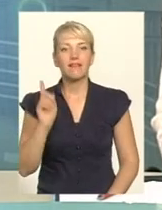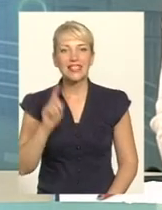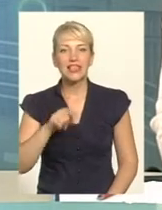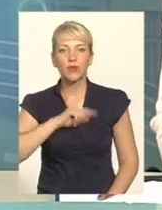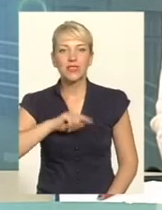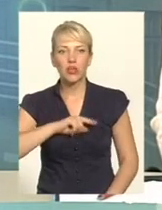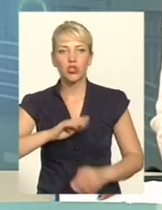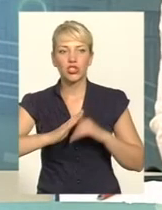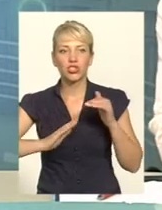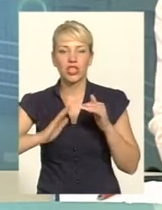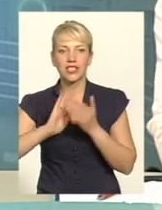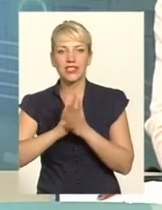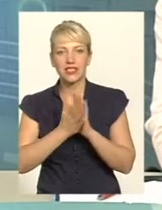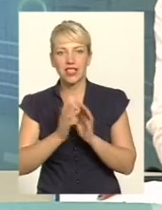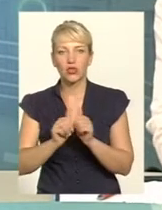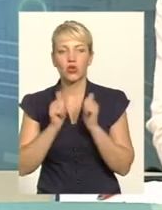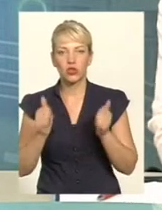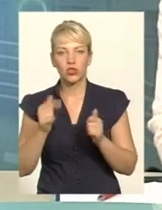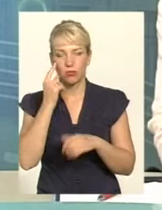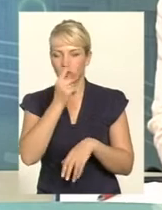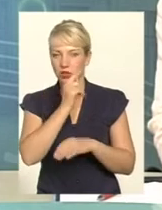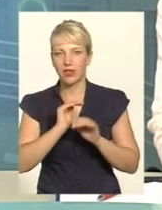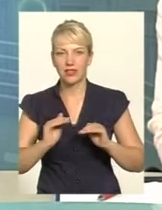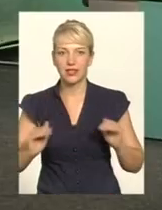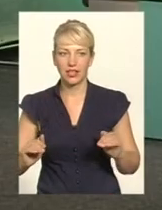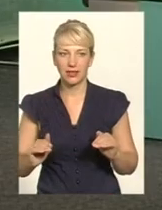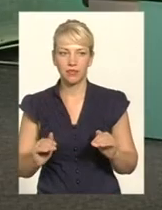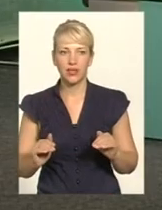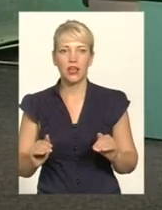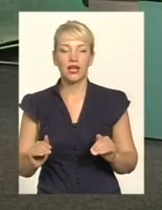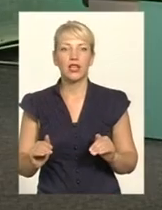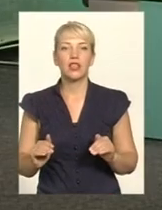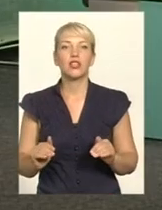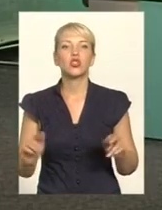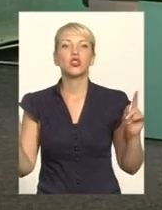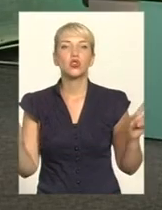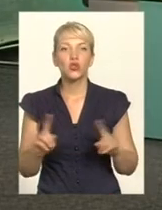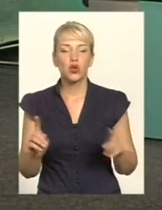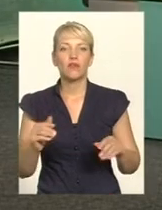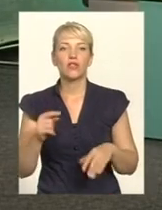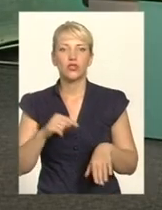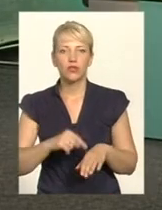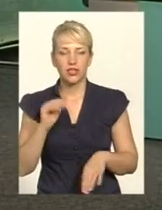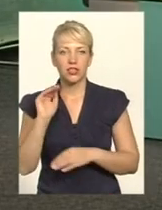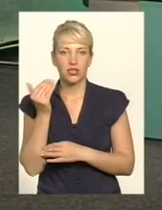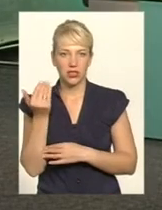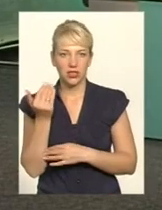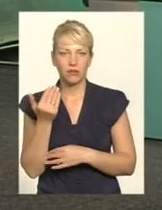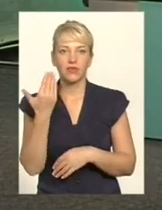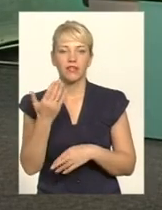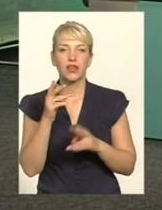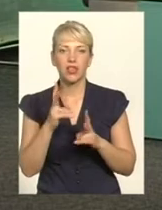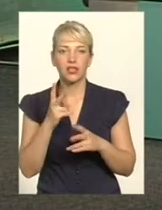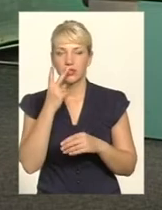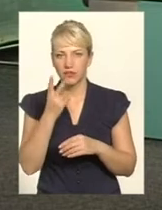дитини, розлучення очима дітей. Пані Світлано, що відчуває дитина? От ви як